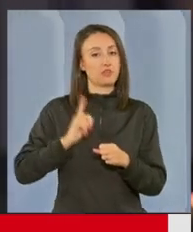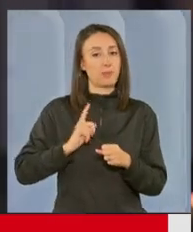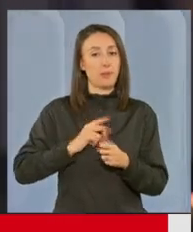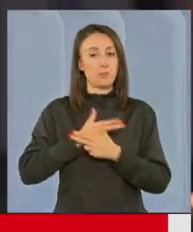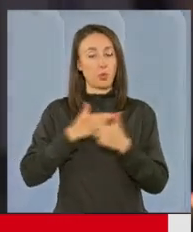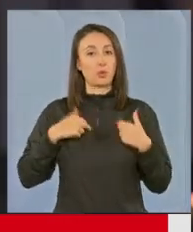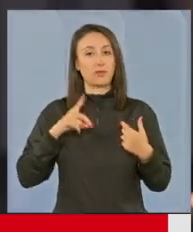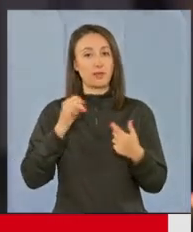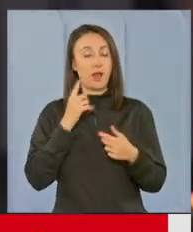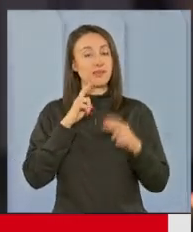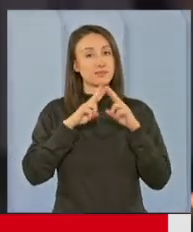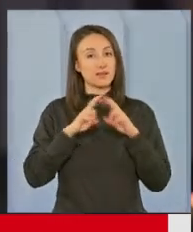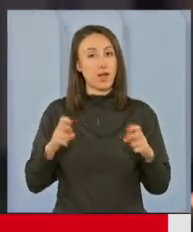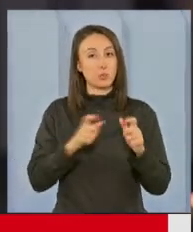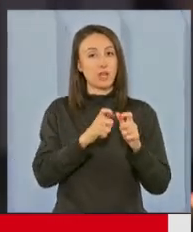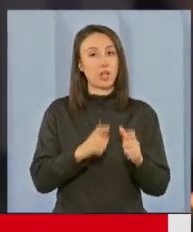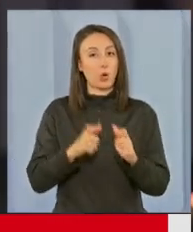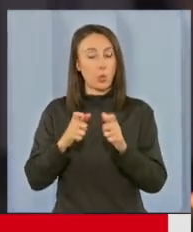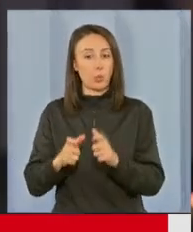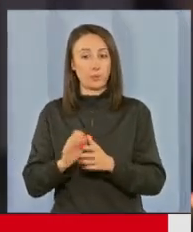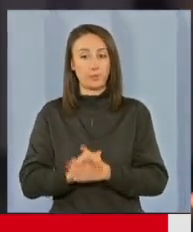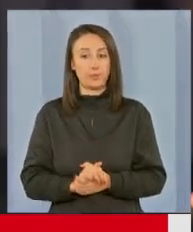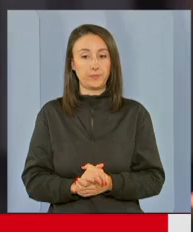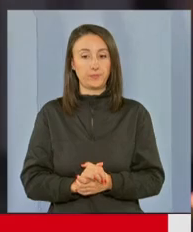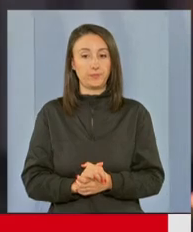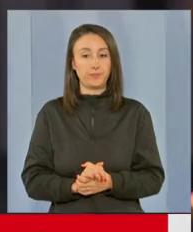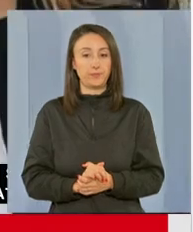procurorii DNA să-i caute în dulapuri și în frigider.